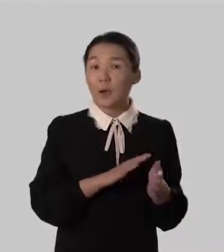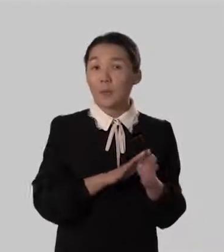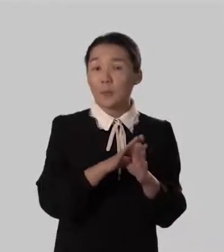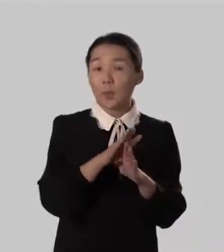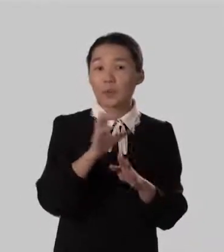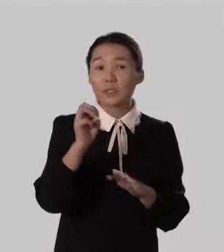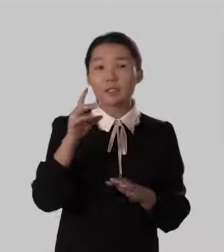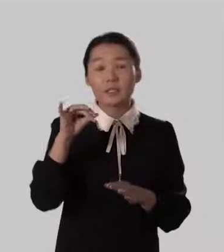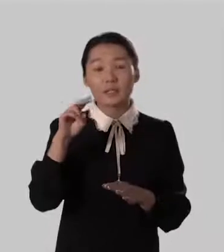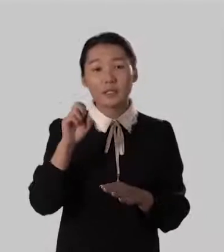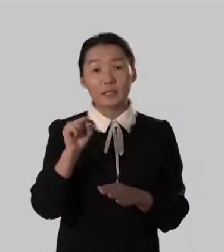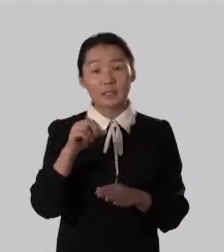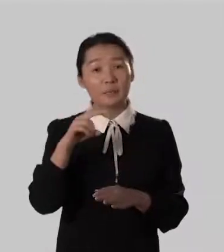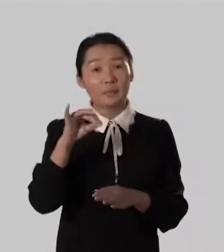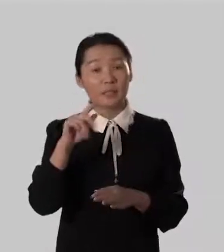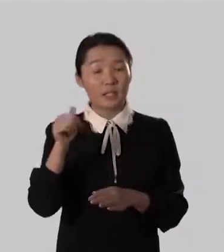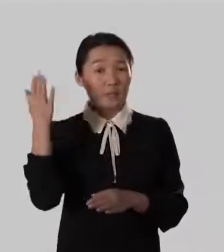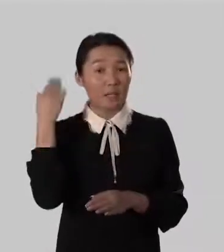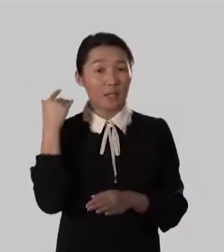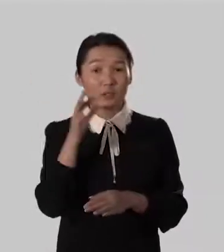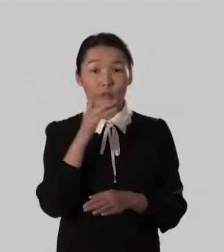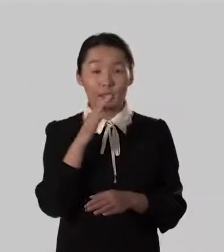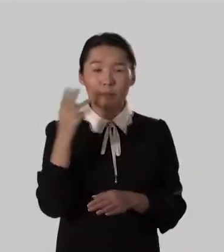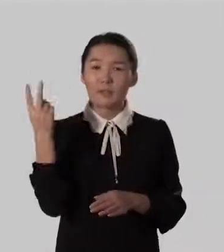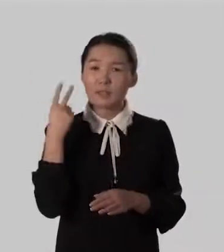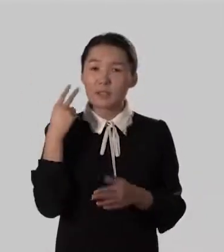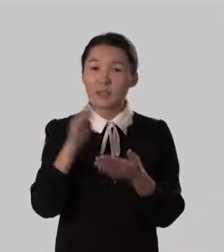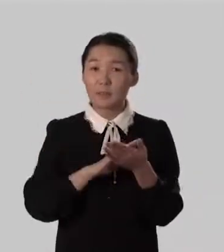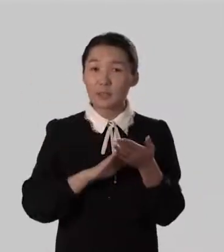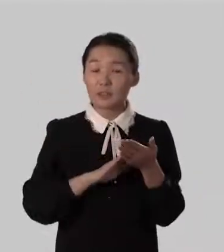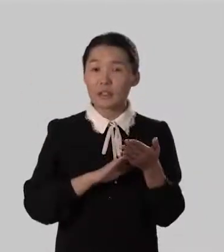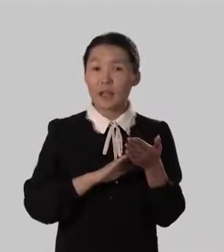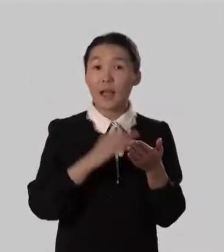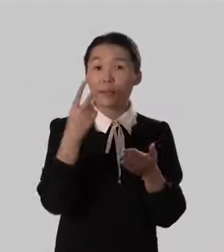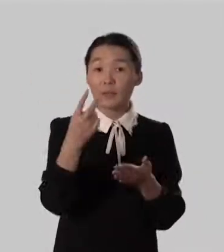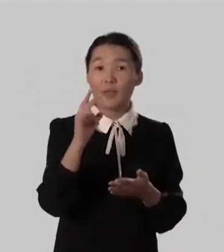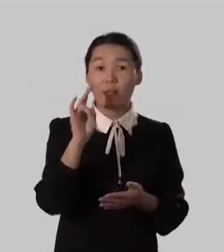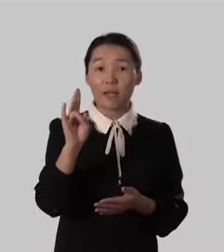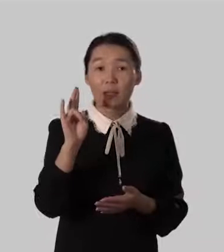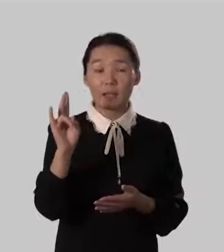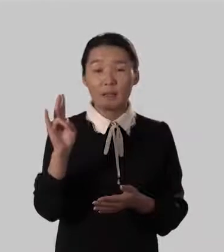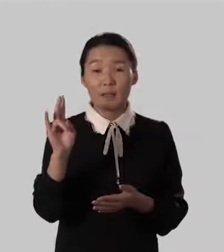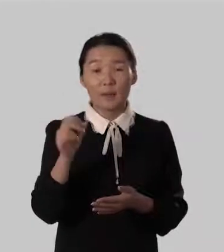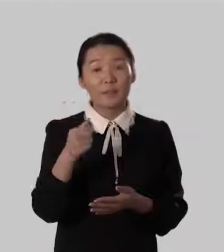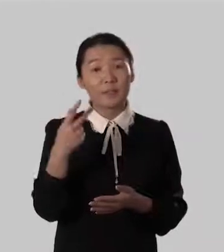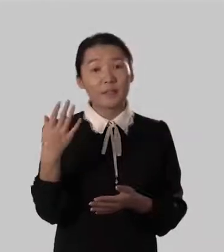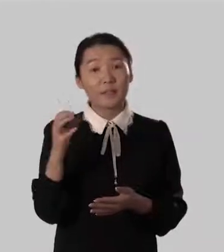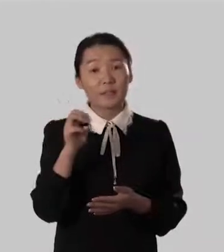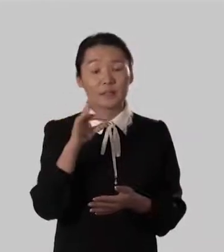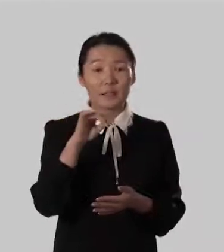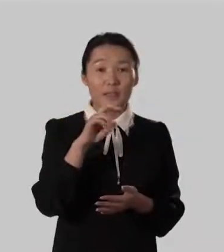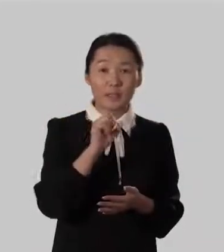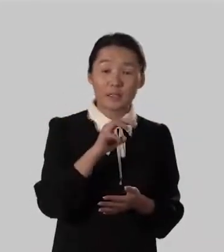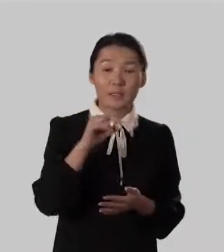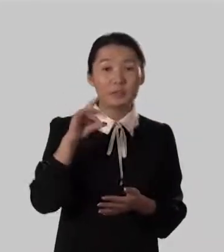полных страдательных причастий прошедшего времени всегда пишется две буквы н некоторые страдательные